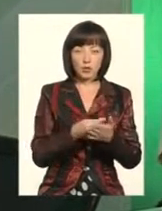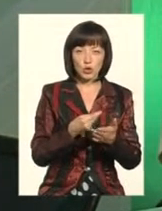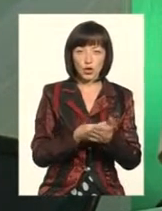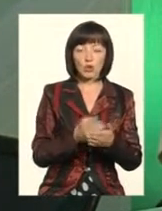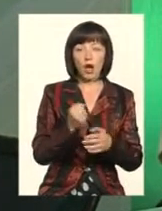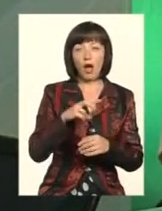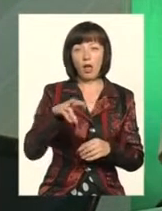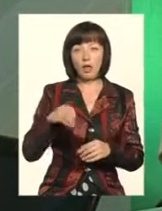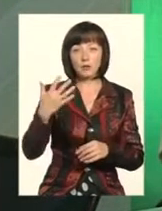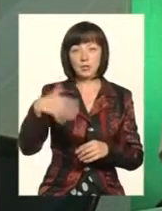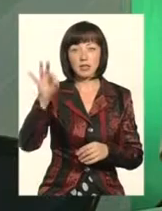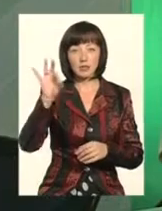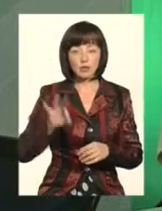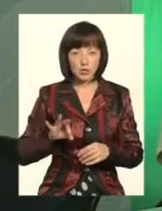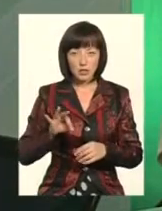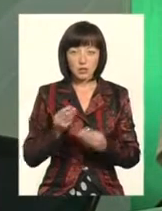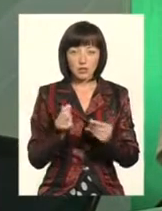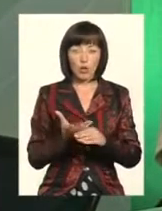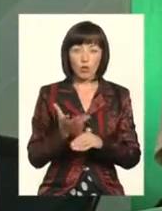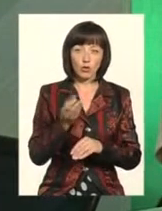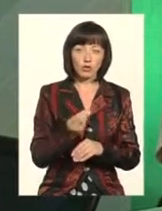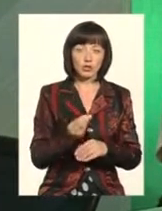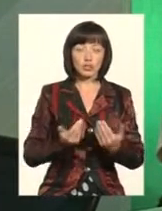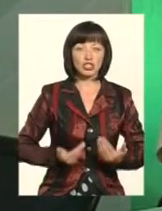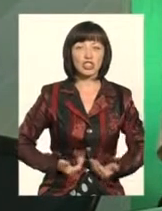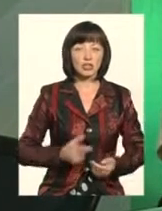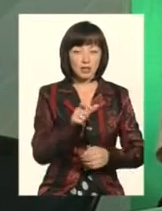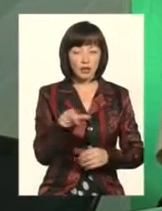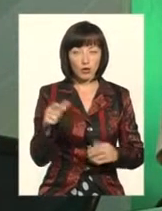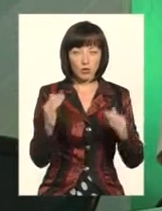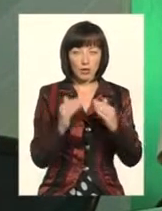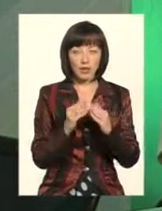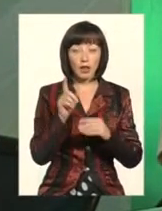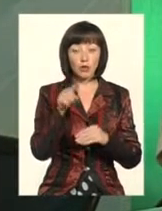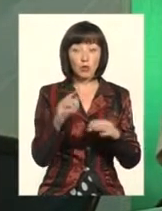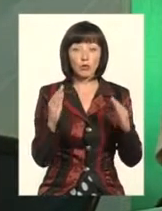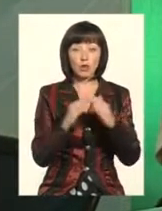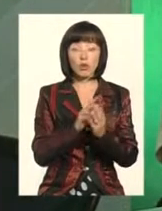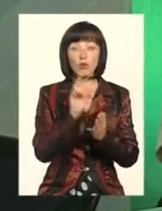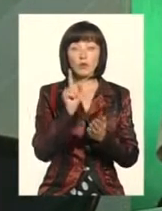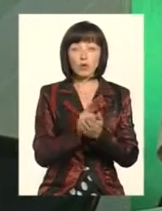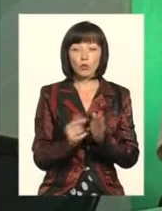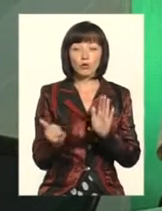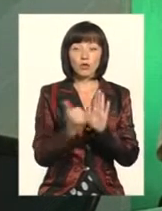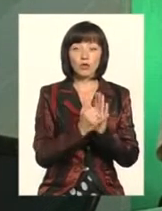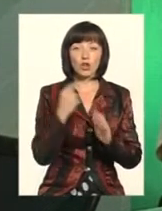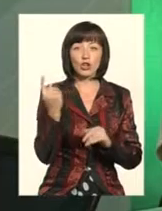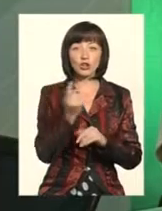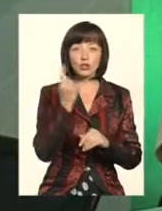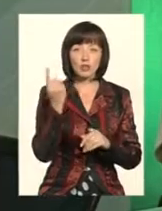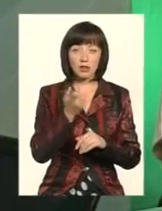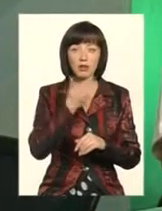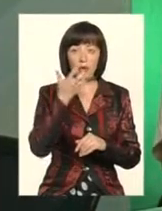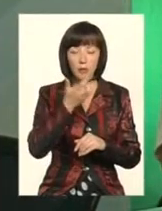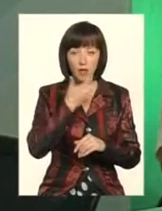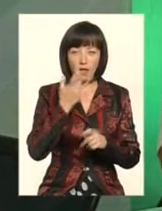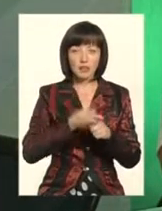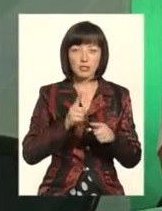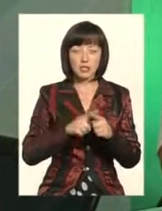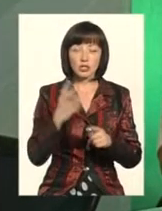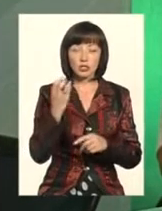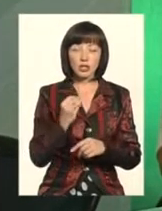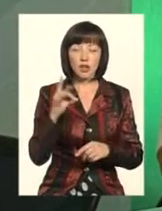але 50% за кошти мешканців даного будинку. І на той будинок обов'язково встановлюється лічильник обліку тепла. Це ще